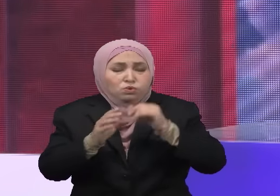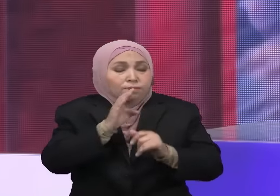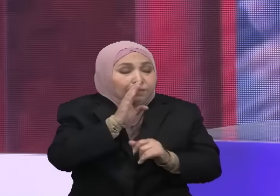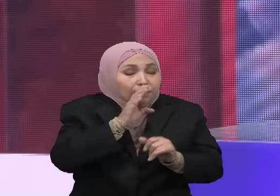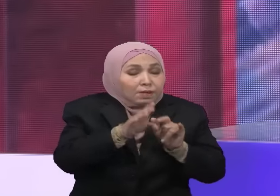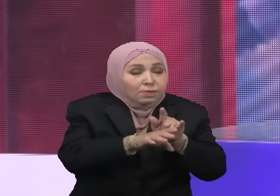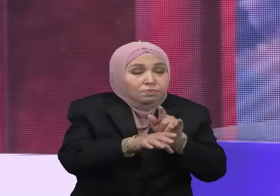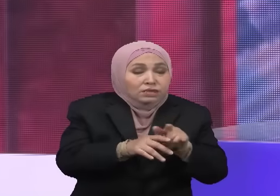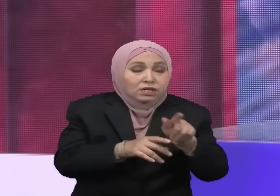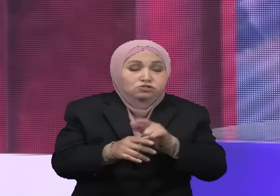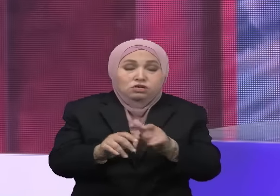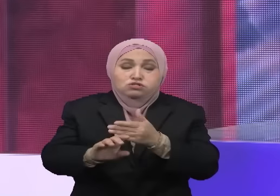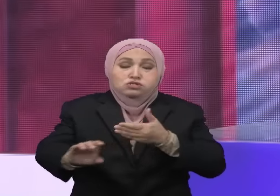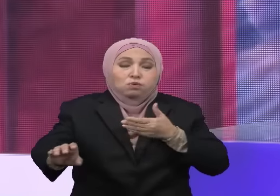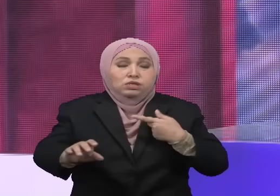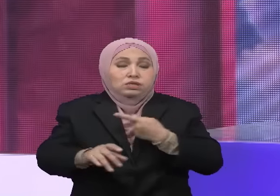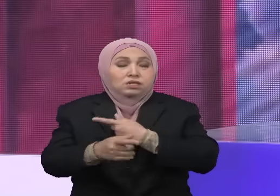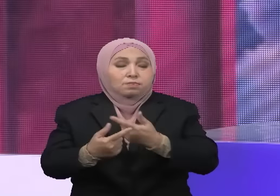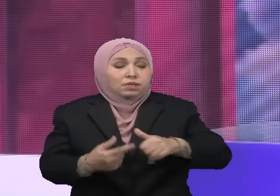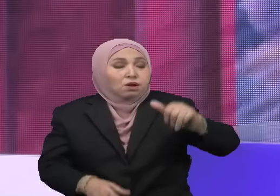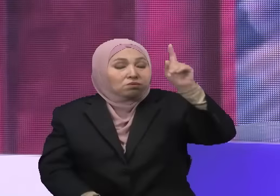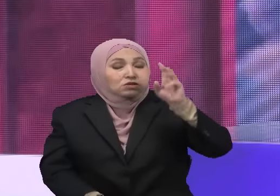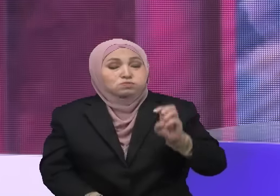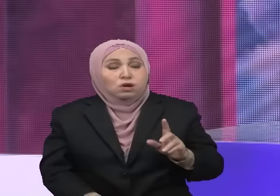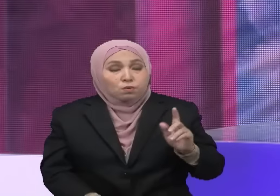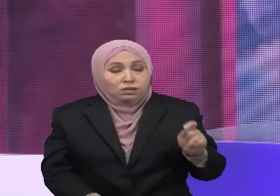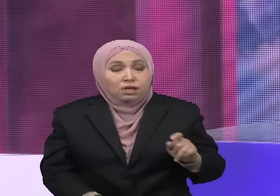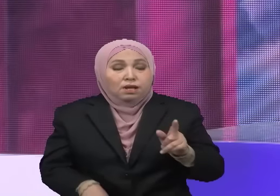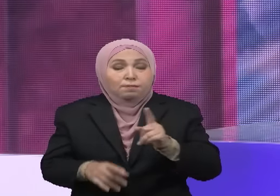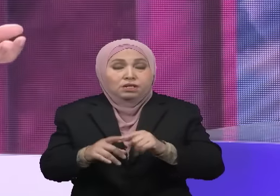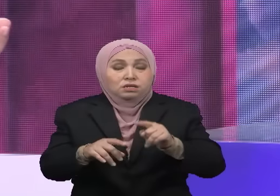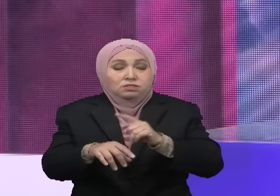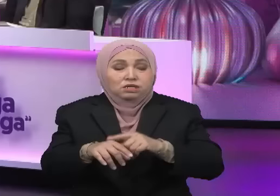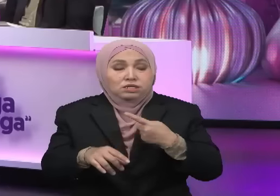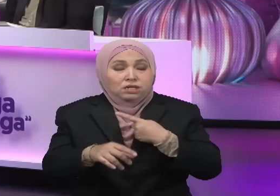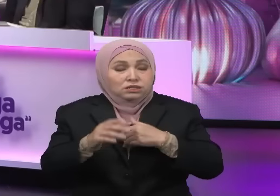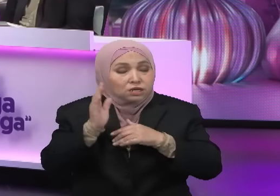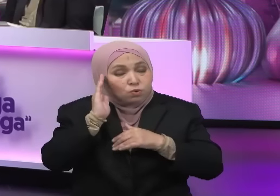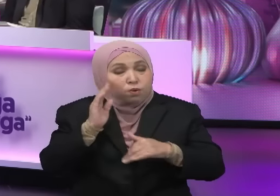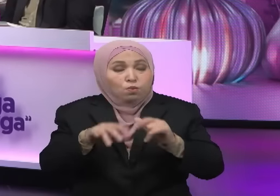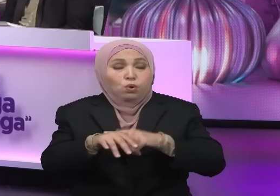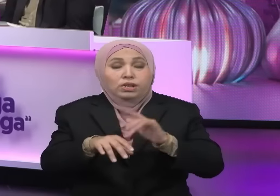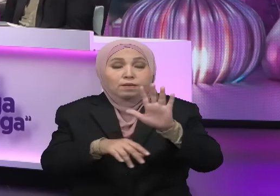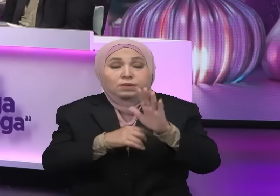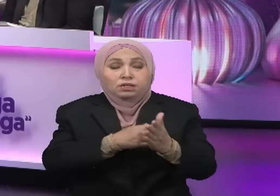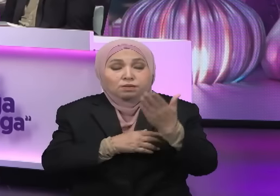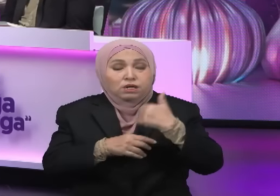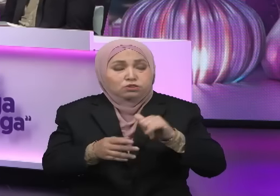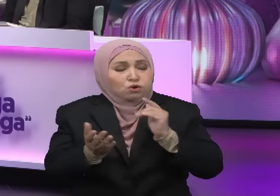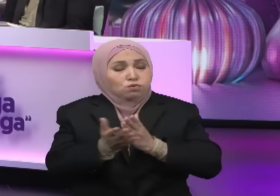membisikkan, menjauhkan kita daripada Allah Subhanahu Wa Taala. Ketika kita tidur pagi-pagi je, pukul 5 dah bangun dah, Ustaz. Terus